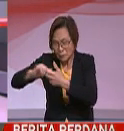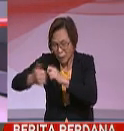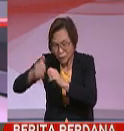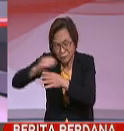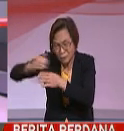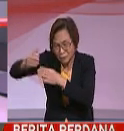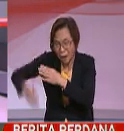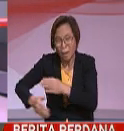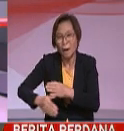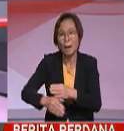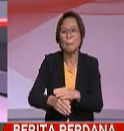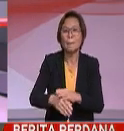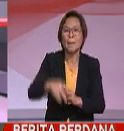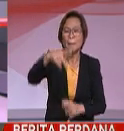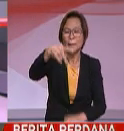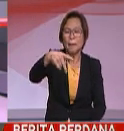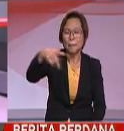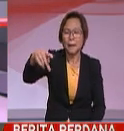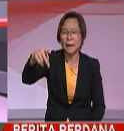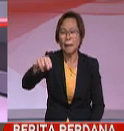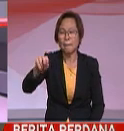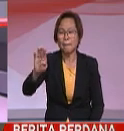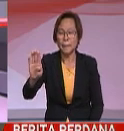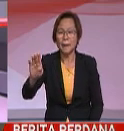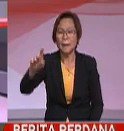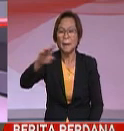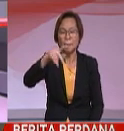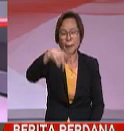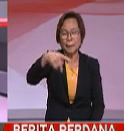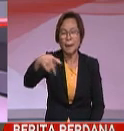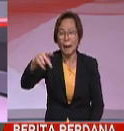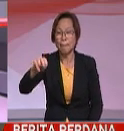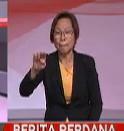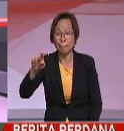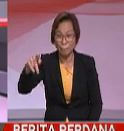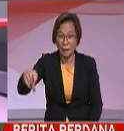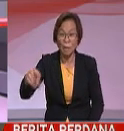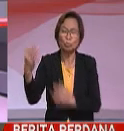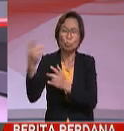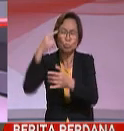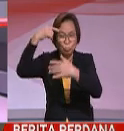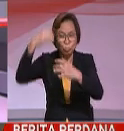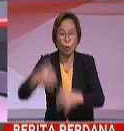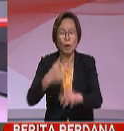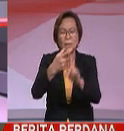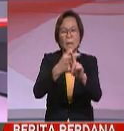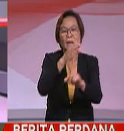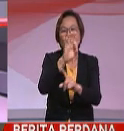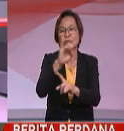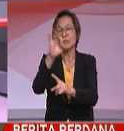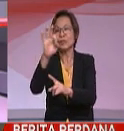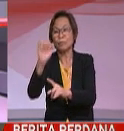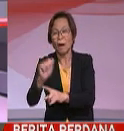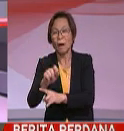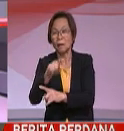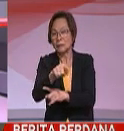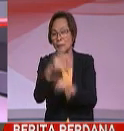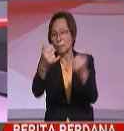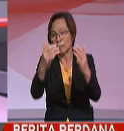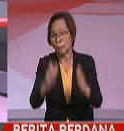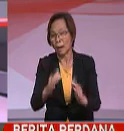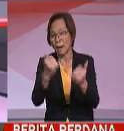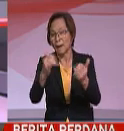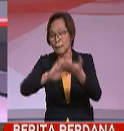peserta melihat sepak Negeri paham pbmp masih menunggu keputusan daripada pas ketemu lashevan terbang sofifa berhubung status pemain